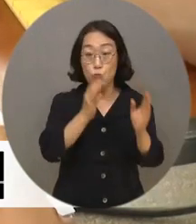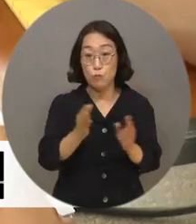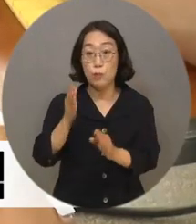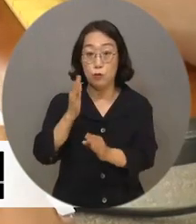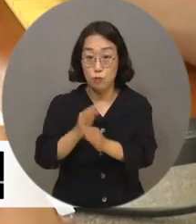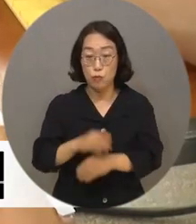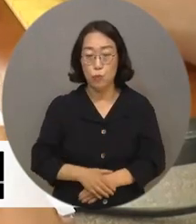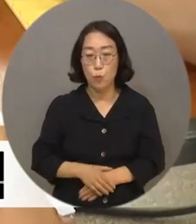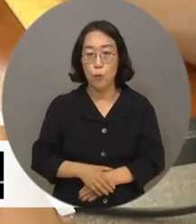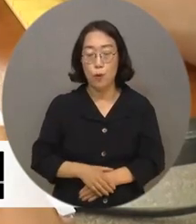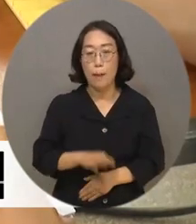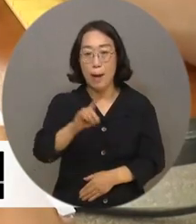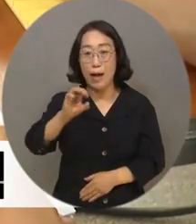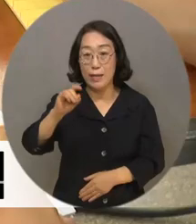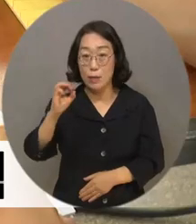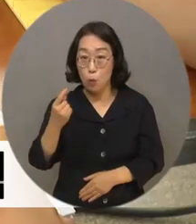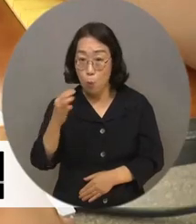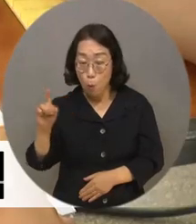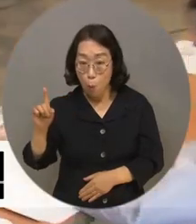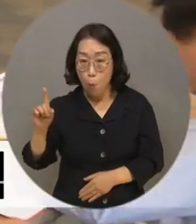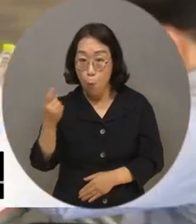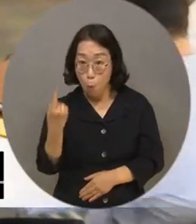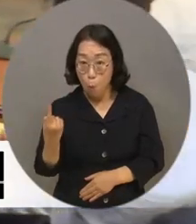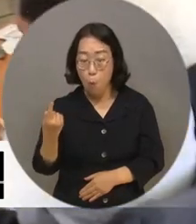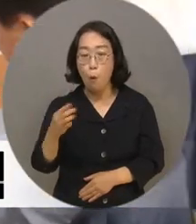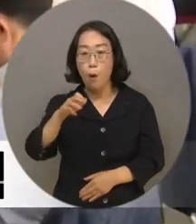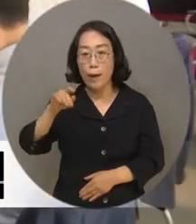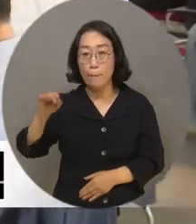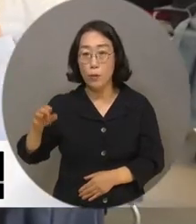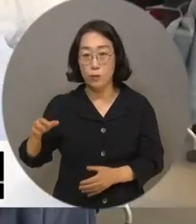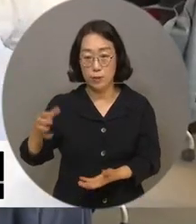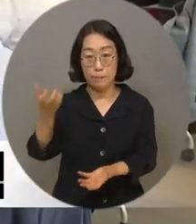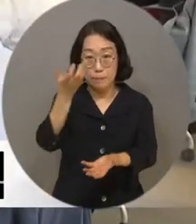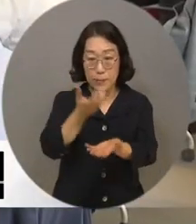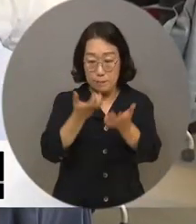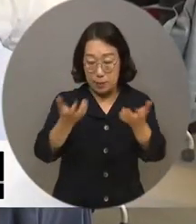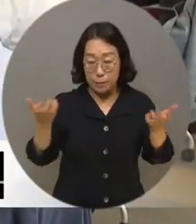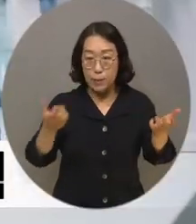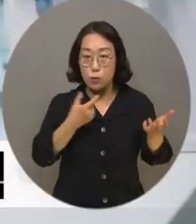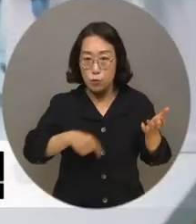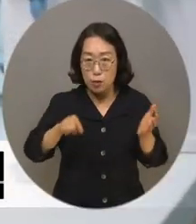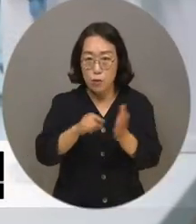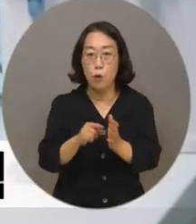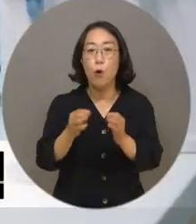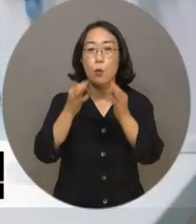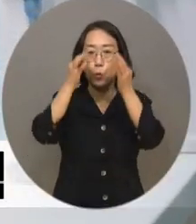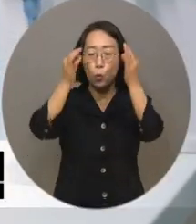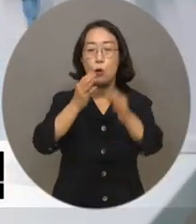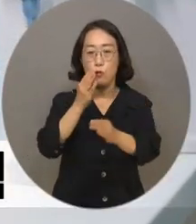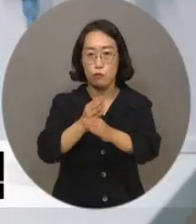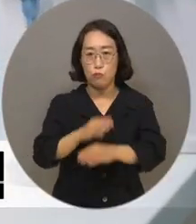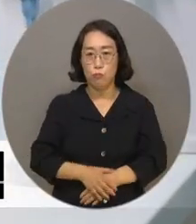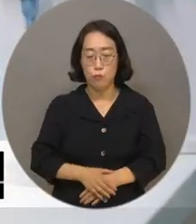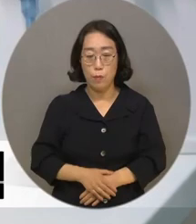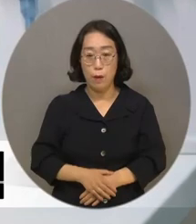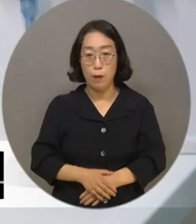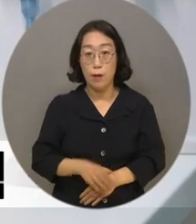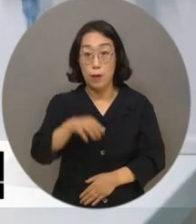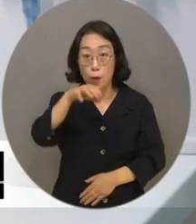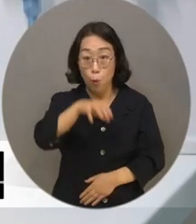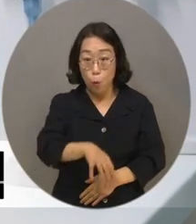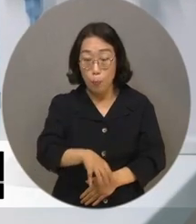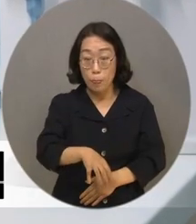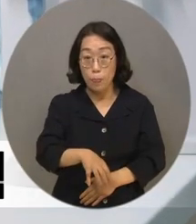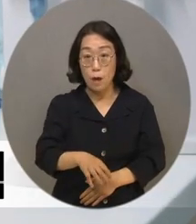글로벌 바이오 캠퍼스 구축 사업 유치에도 총력을 다하고 있습니다. 글로벌 바이오 캠퍼스가 구축되면